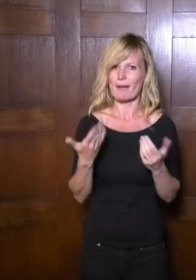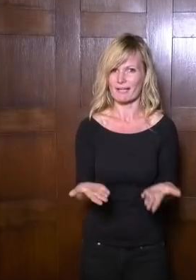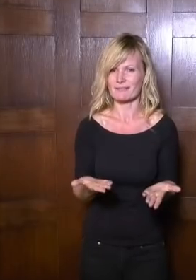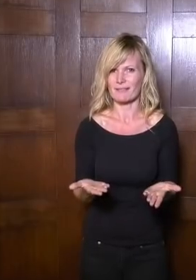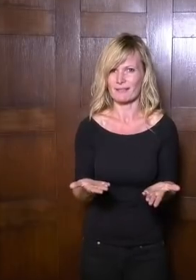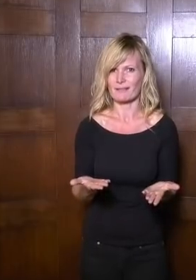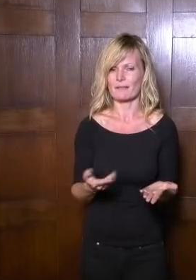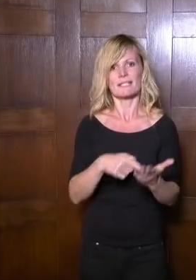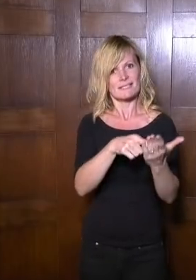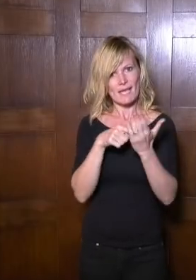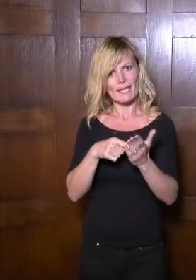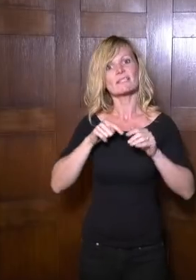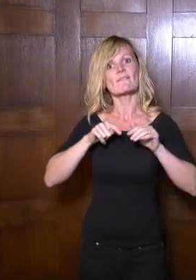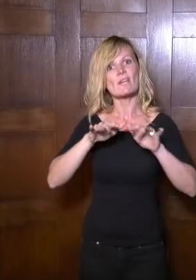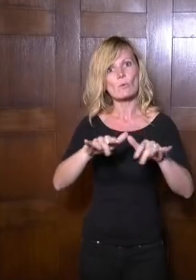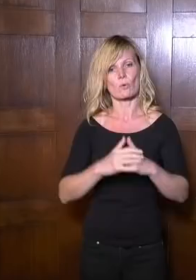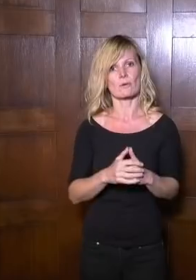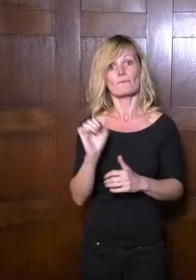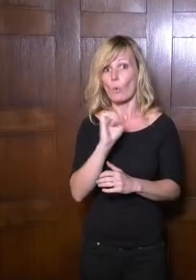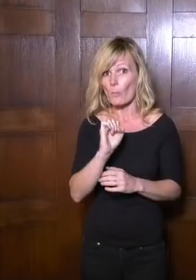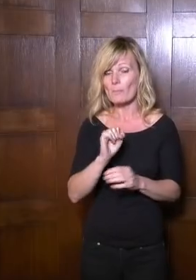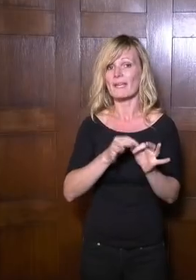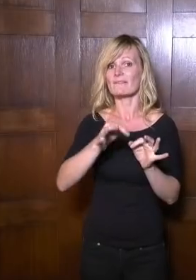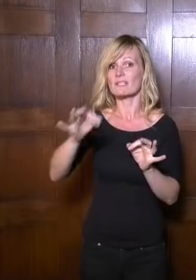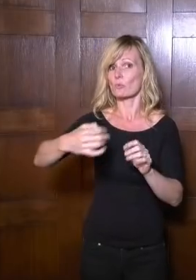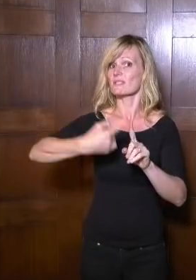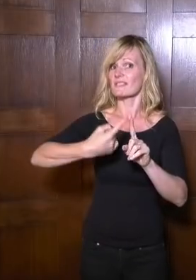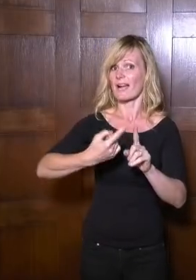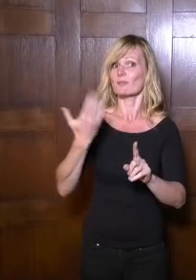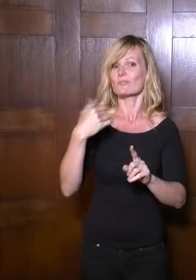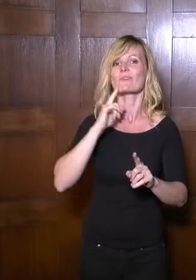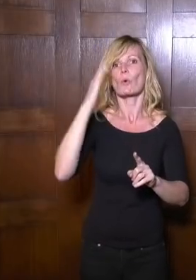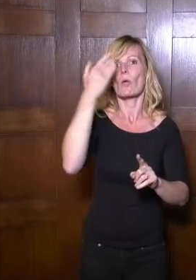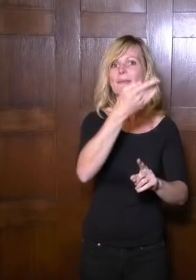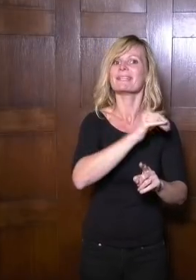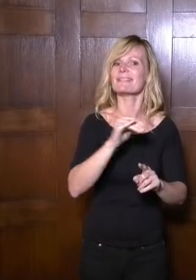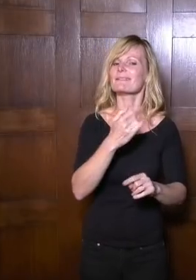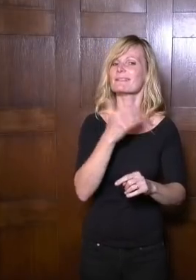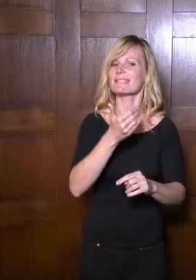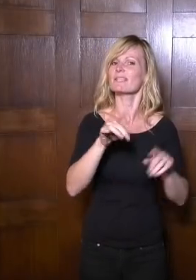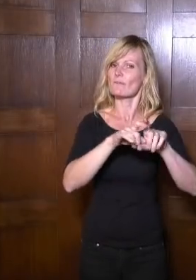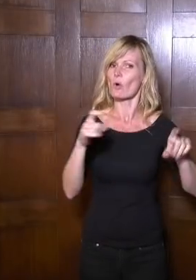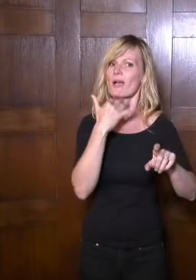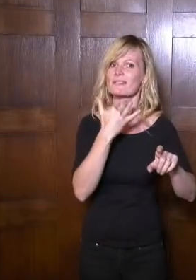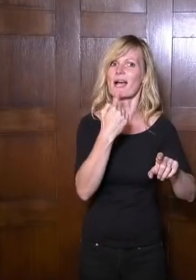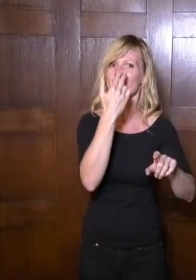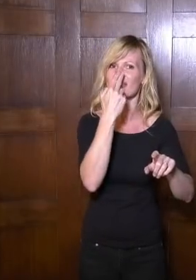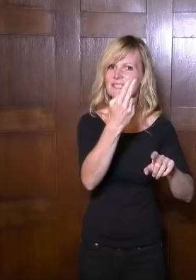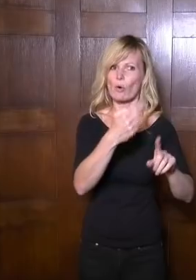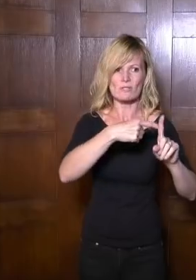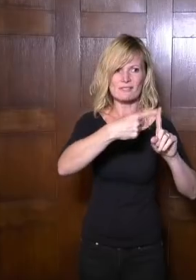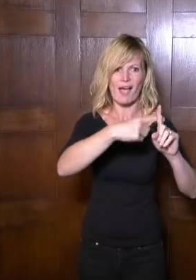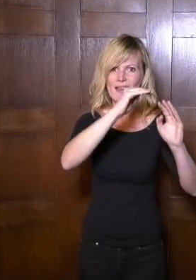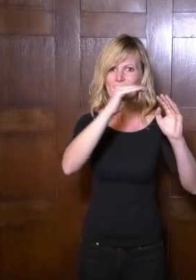eine Wirkung gezeigt, weil wir eben, weil die Infektionszahlen, und Frau Köpping berichtet uns jede Woche über die Infektionszahlen, wirklich